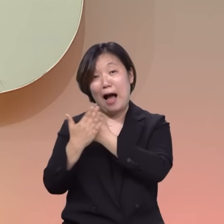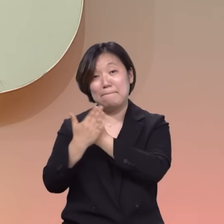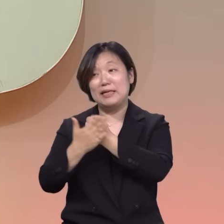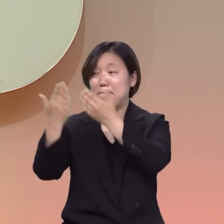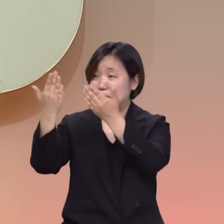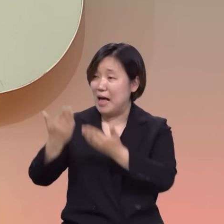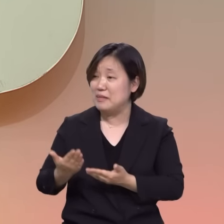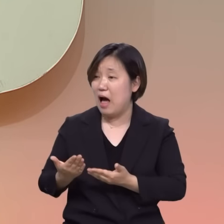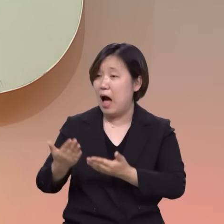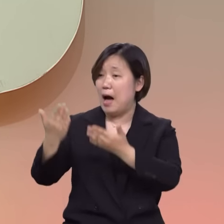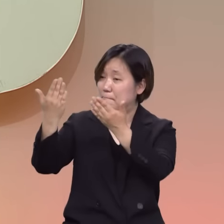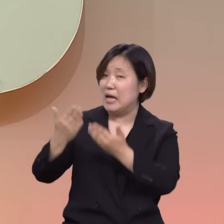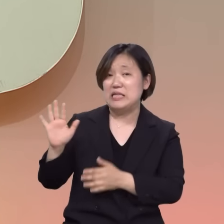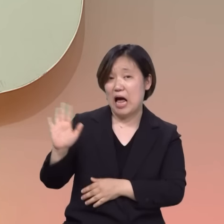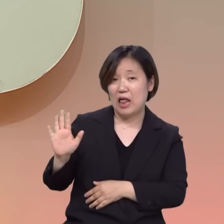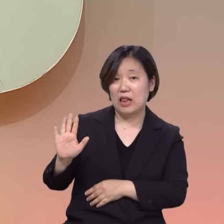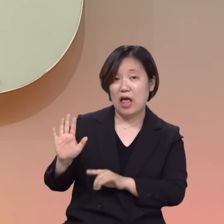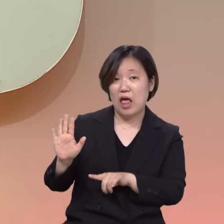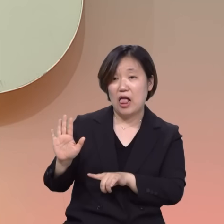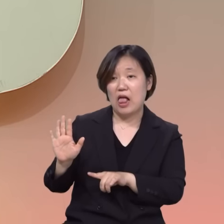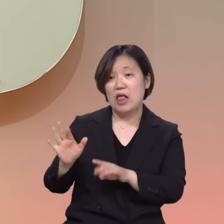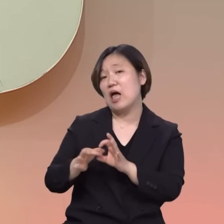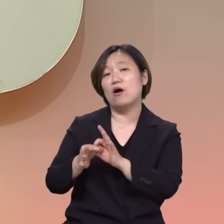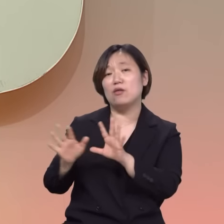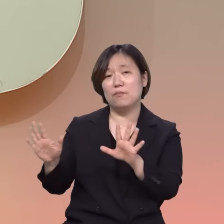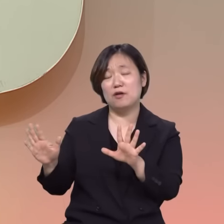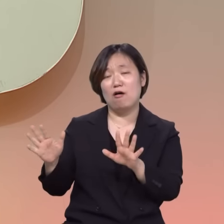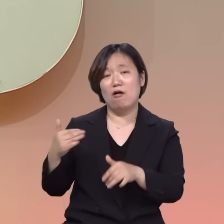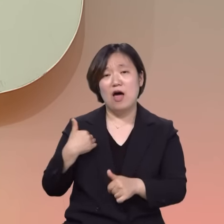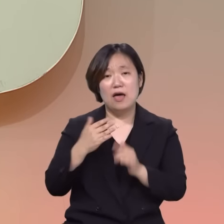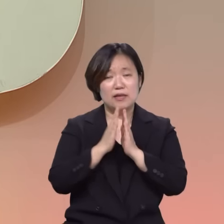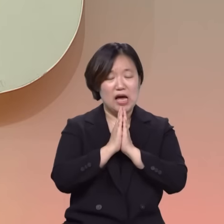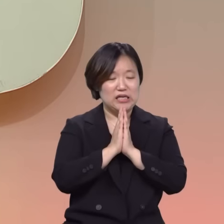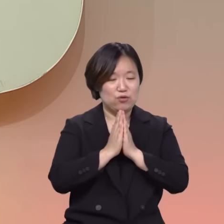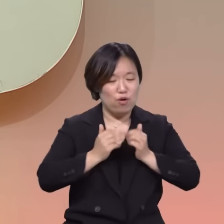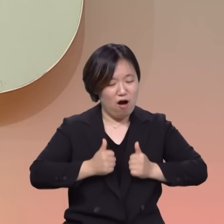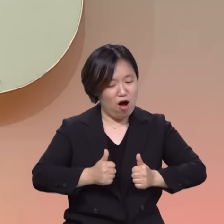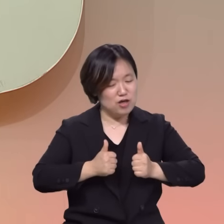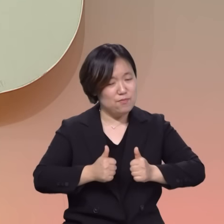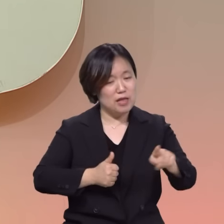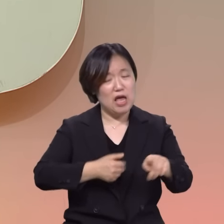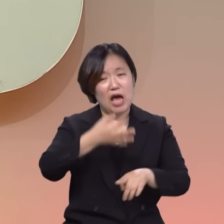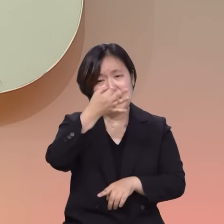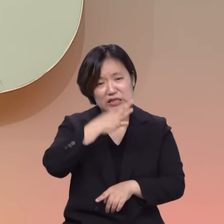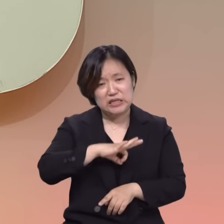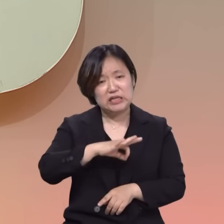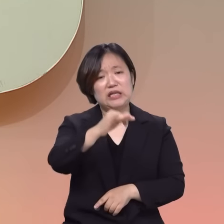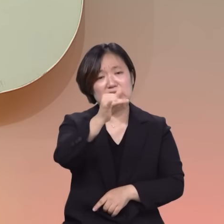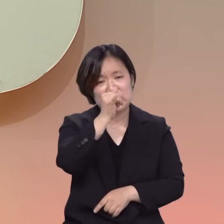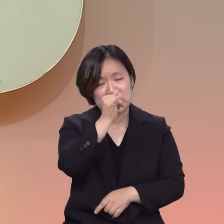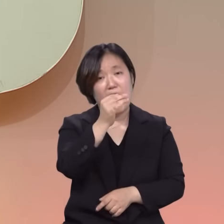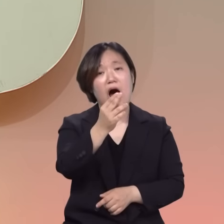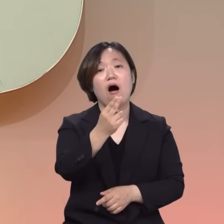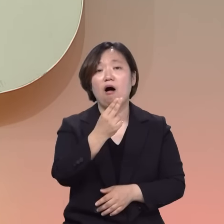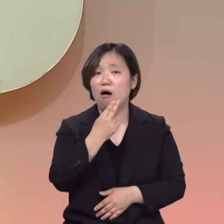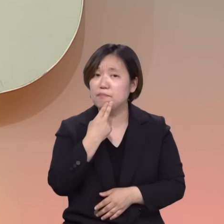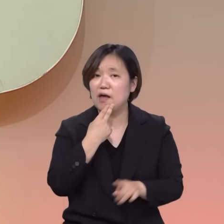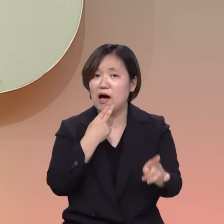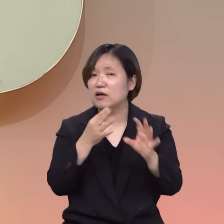받았건 받지 않았건 기도를 열심히 했는데도 효과가 있건 없건